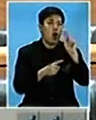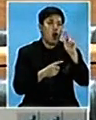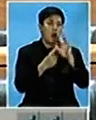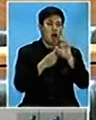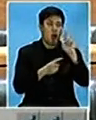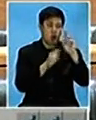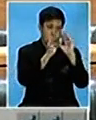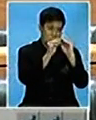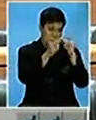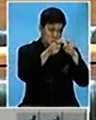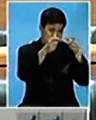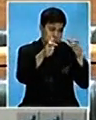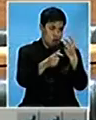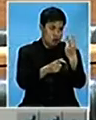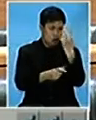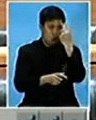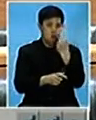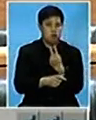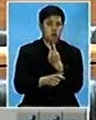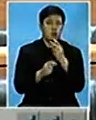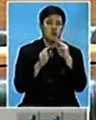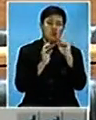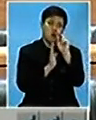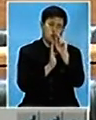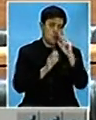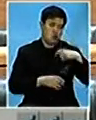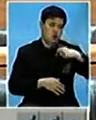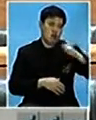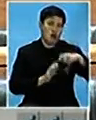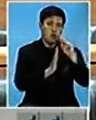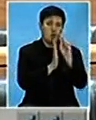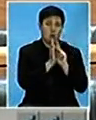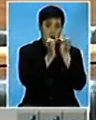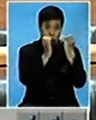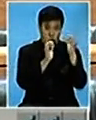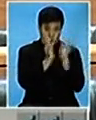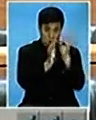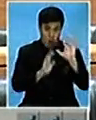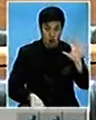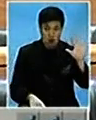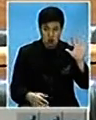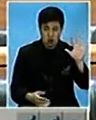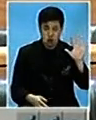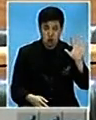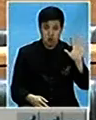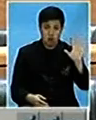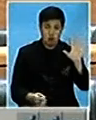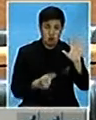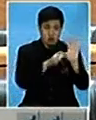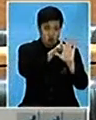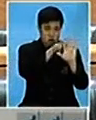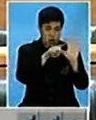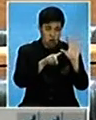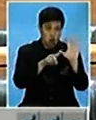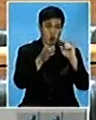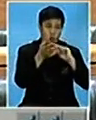กมาเพียง2ท่านเข้ามาทำหน้าที่ในศาลรัฐธรรมนูญรวมแล้วเป็น5ท่านนะครับนั่นแปลว่าบุคคลที่ผ่